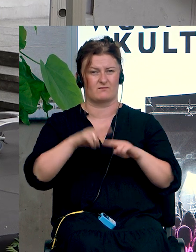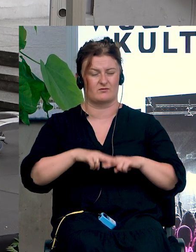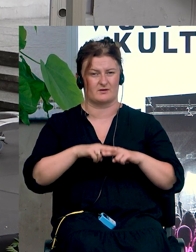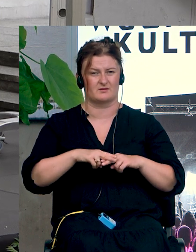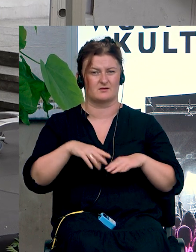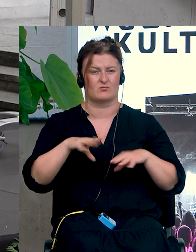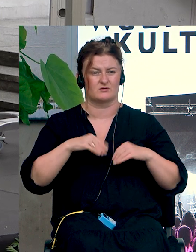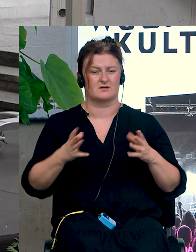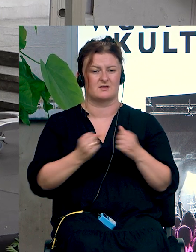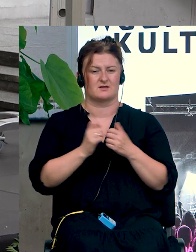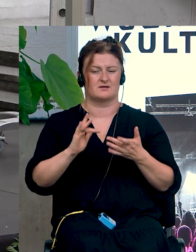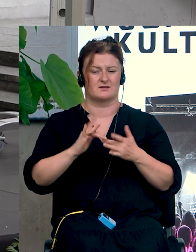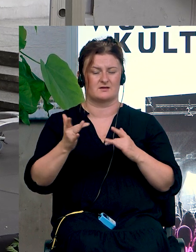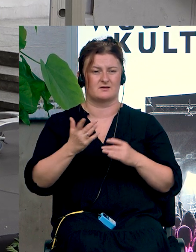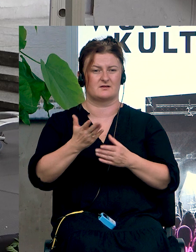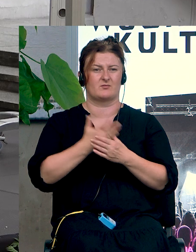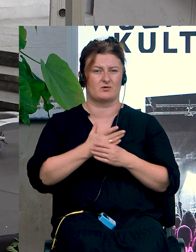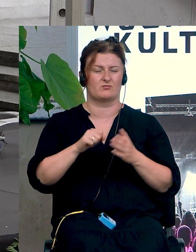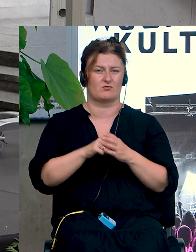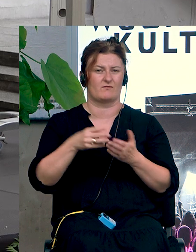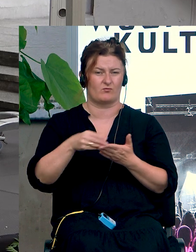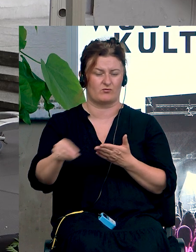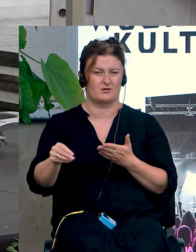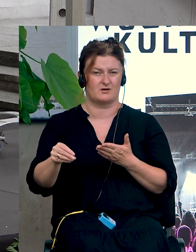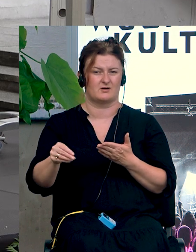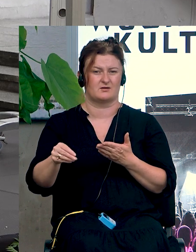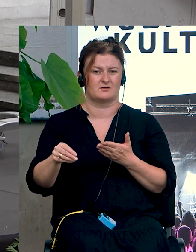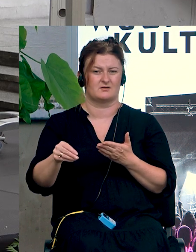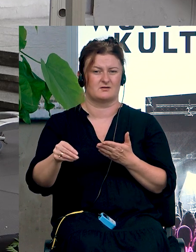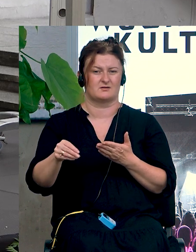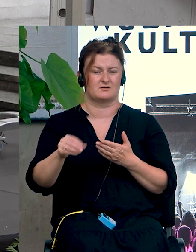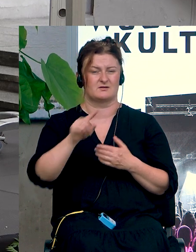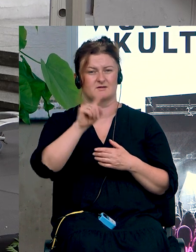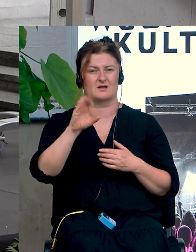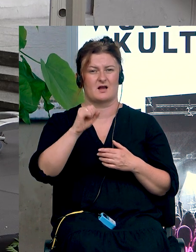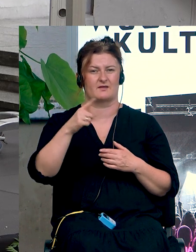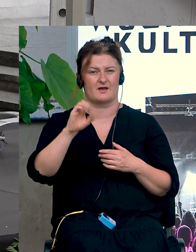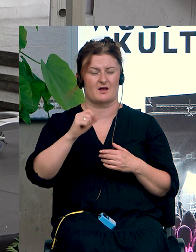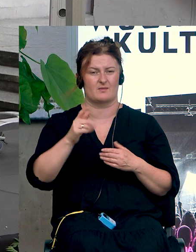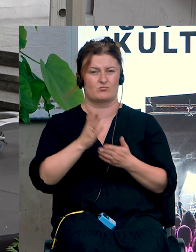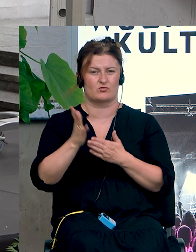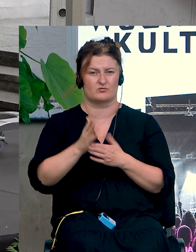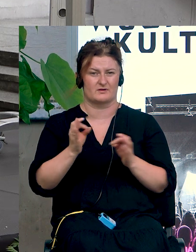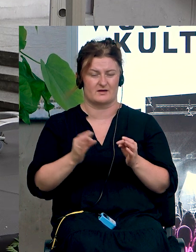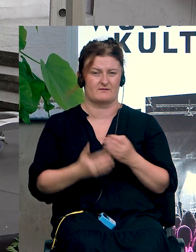można znaleźć w internecie. Zapraszam do wpłat, bo wbrew pozorom Żadan potrzebuje naszego wsparcia teraz.